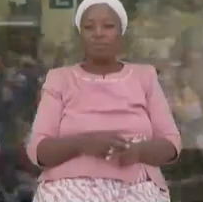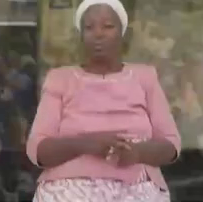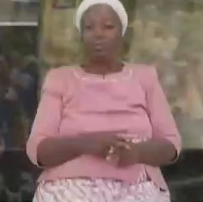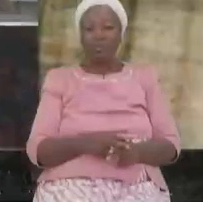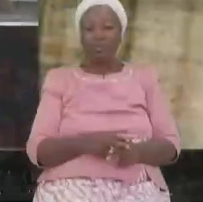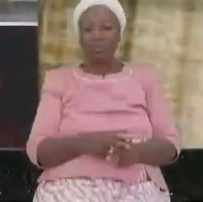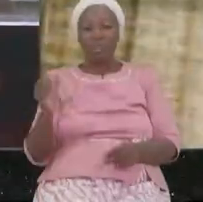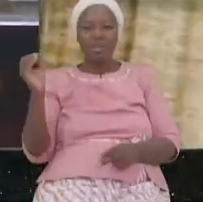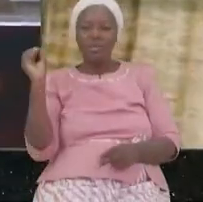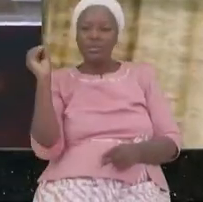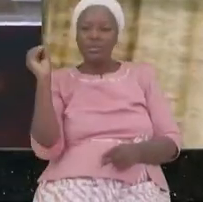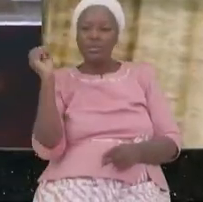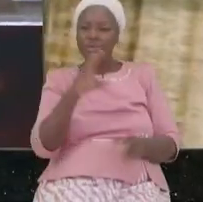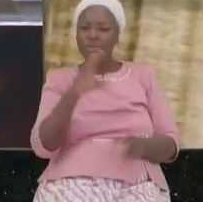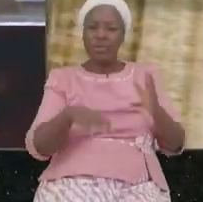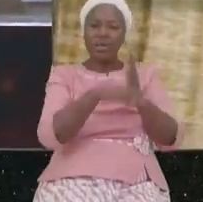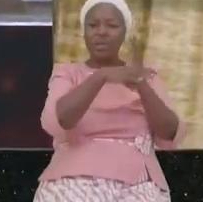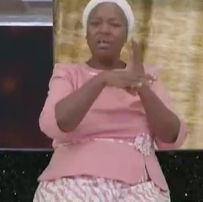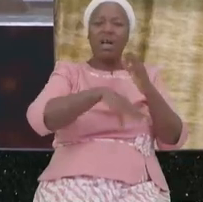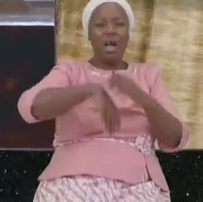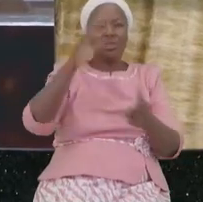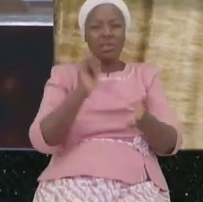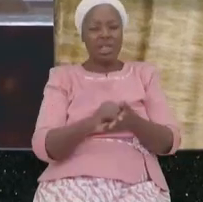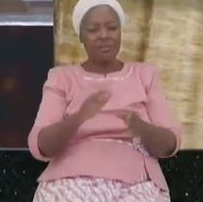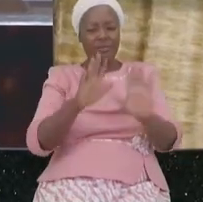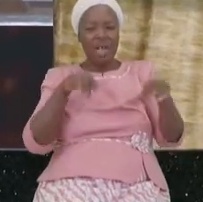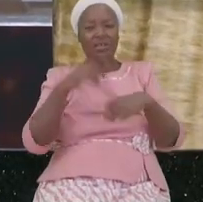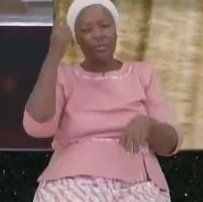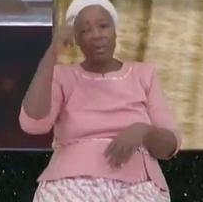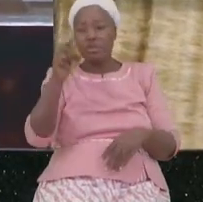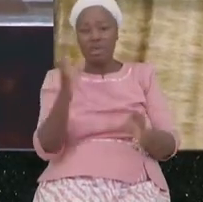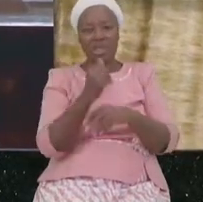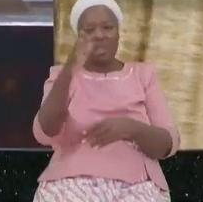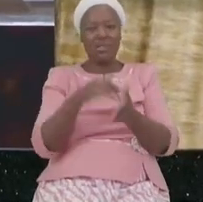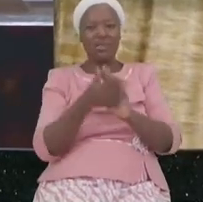Rejette la crainte de ta vie. Tu y arriveras là-bas.